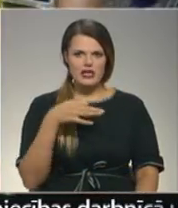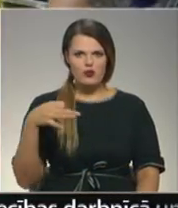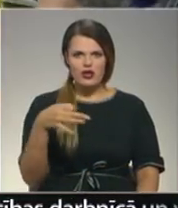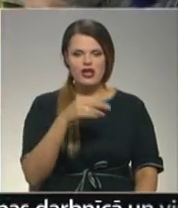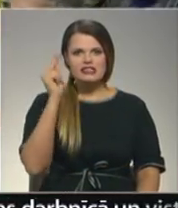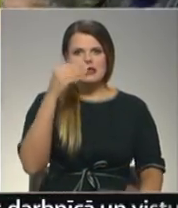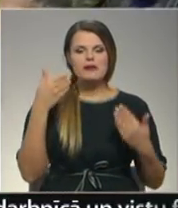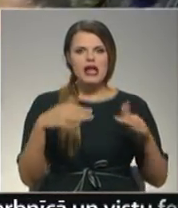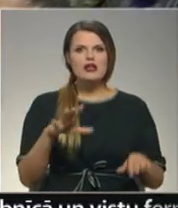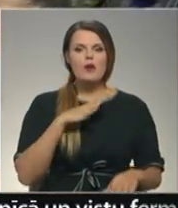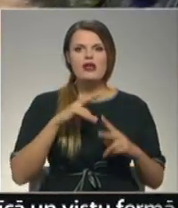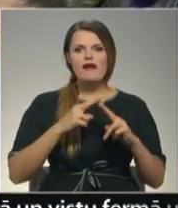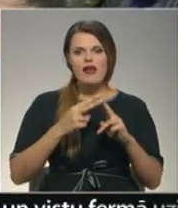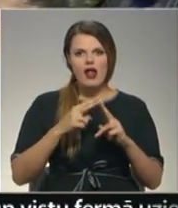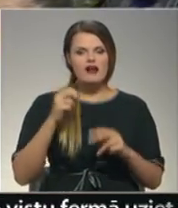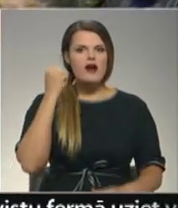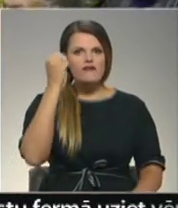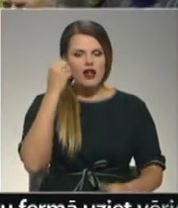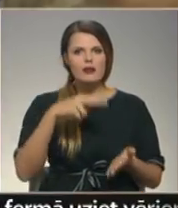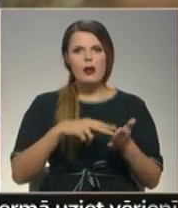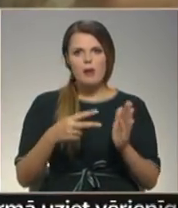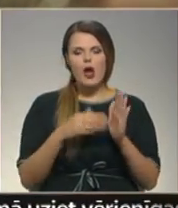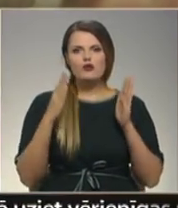jau aizvadīti Jelgavā un Valmierā, plānots, ka tas